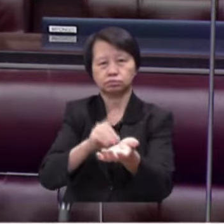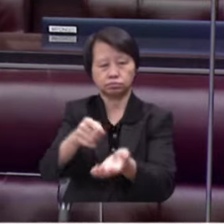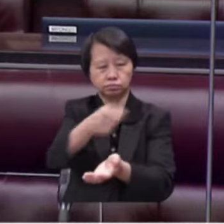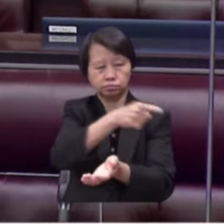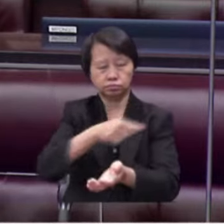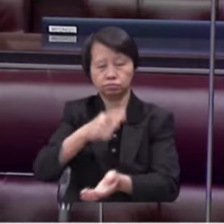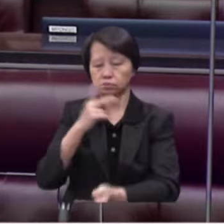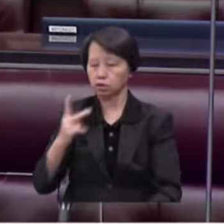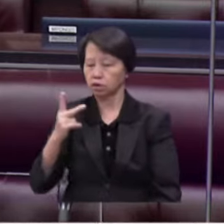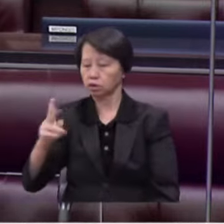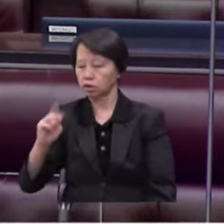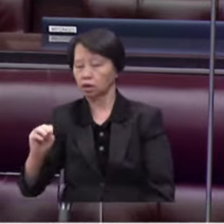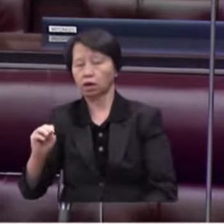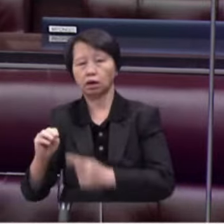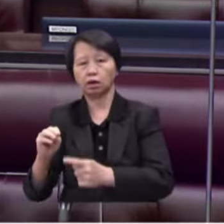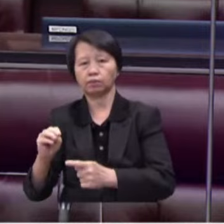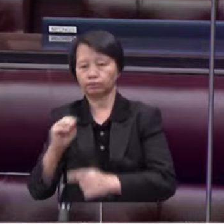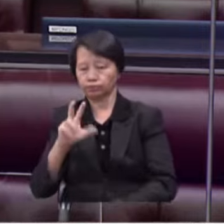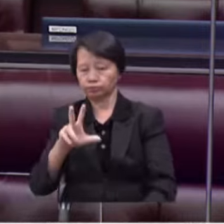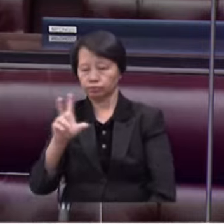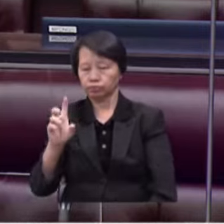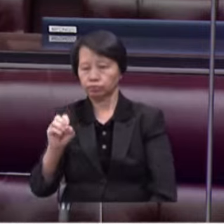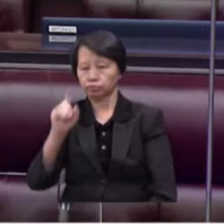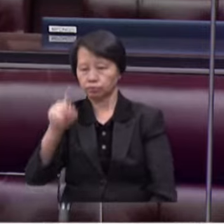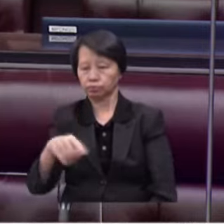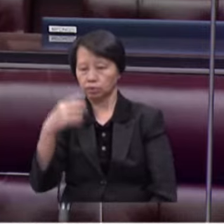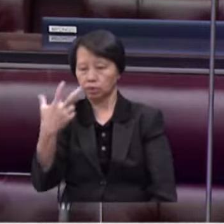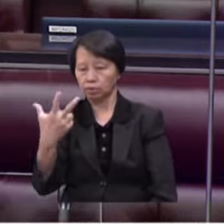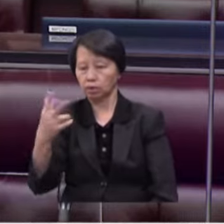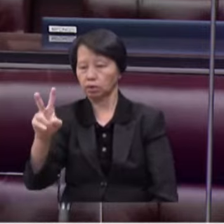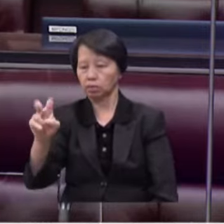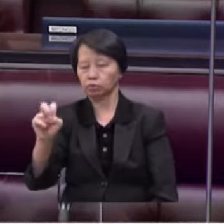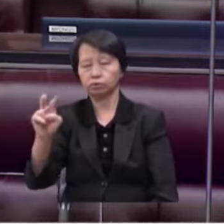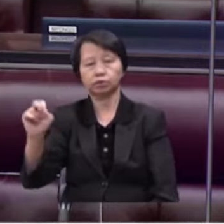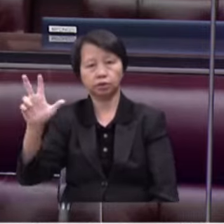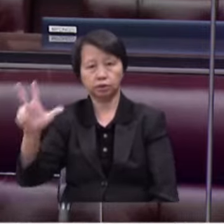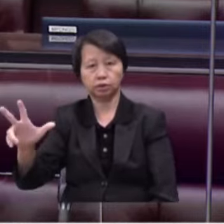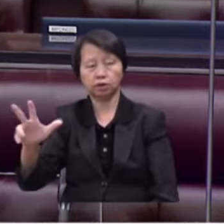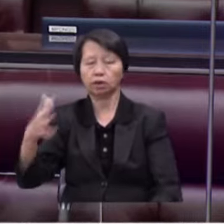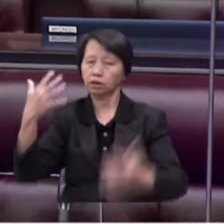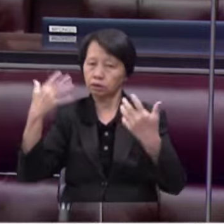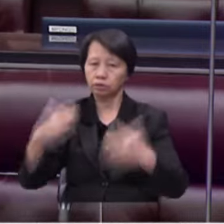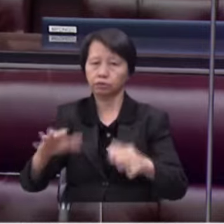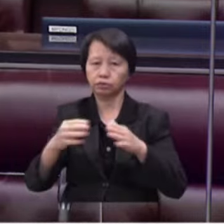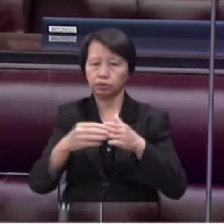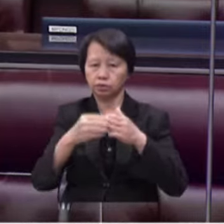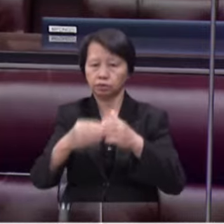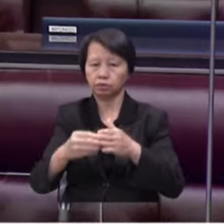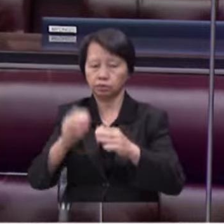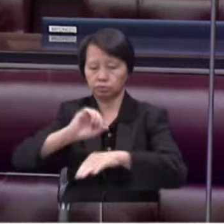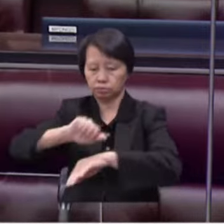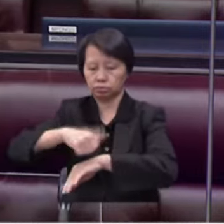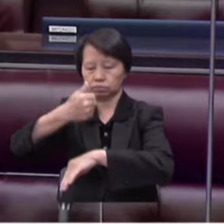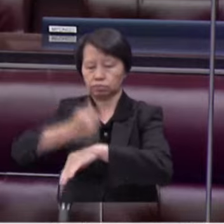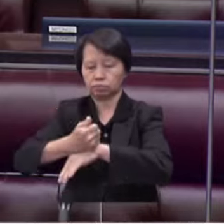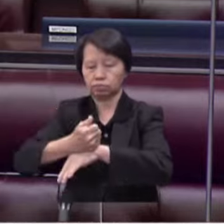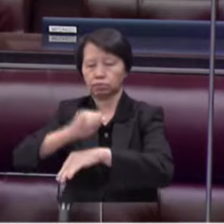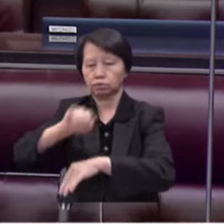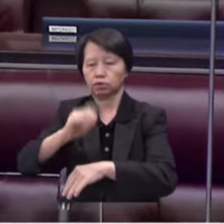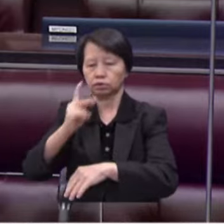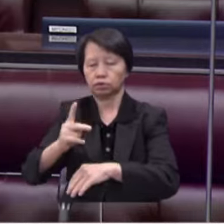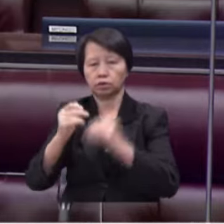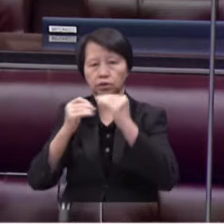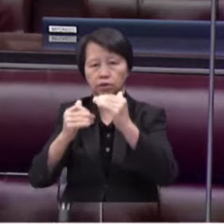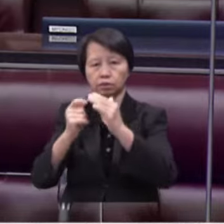kemudian kesehatan Malaysia Pada 31 mach 2023 telah menerajui penumbuhan jautan kuasa